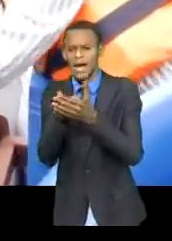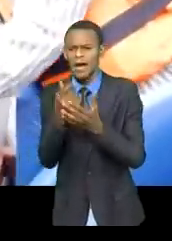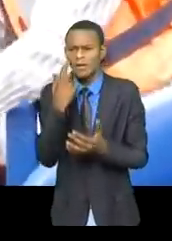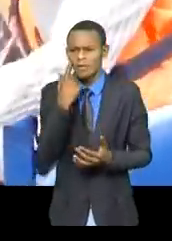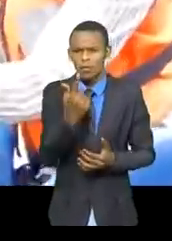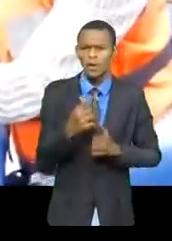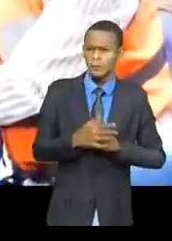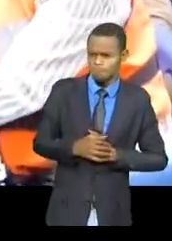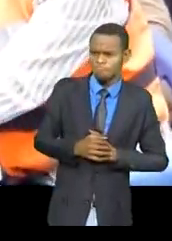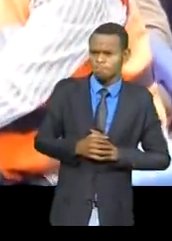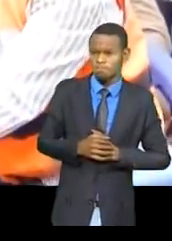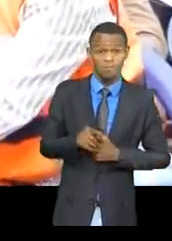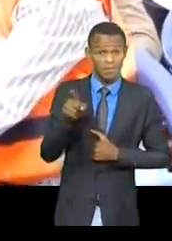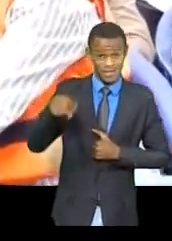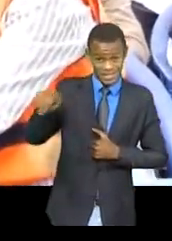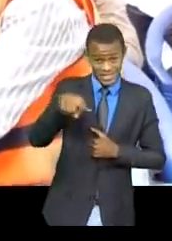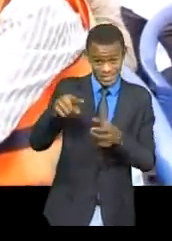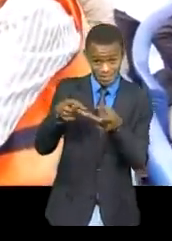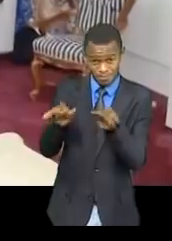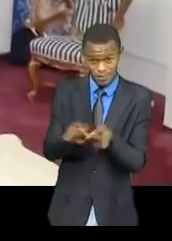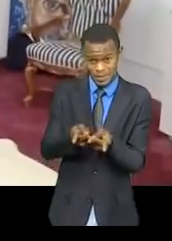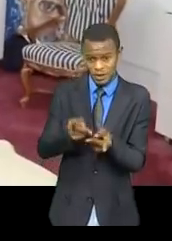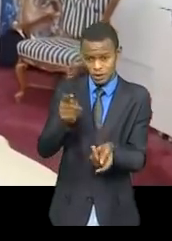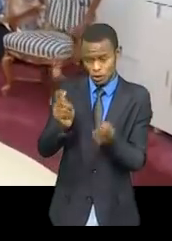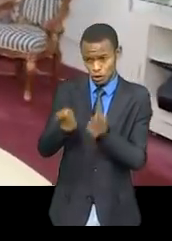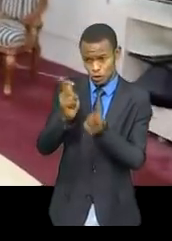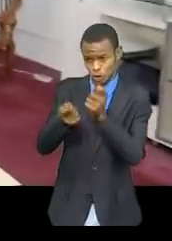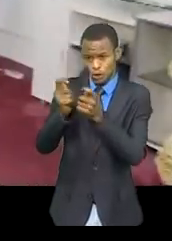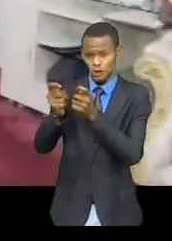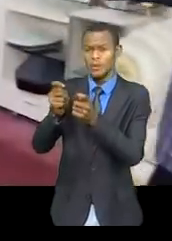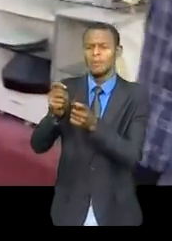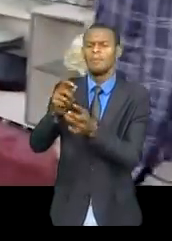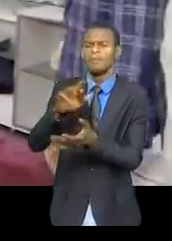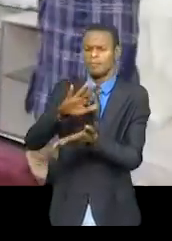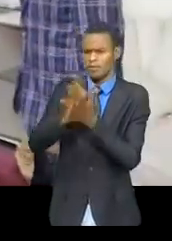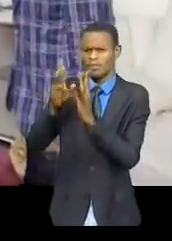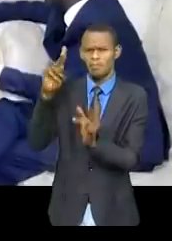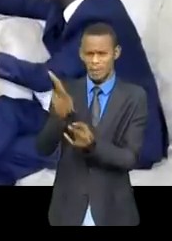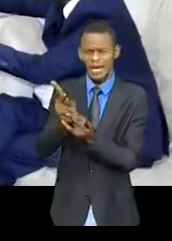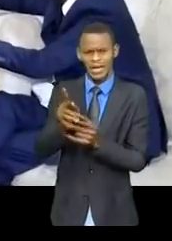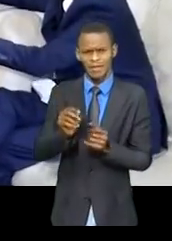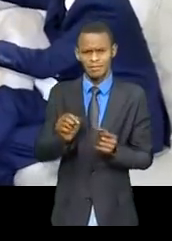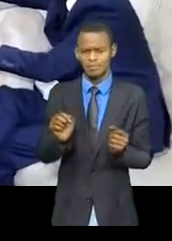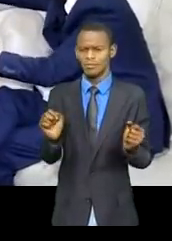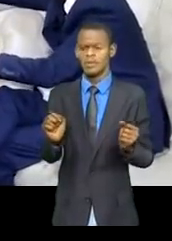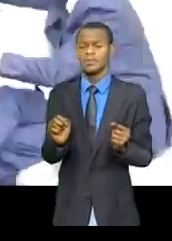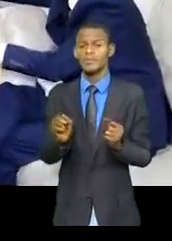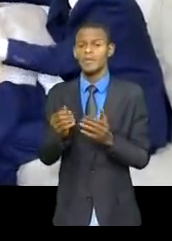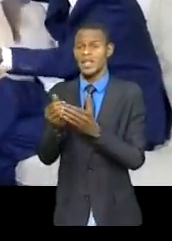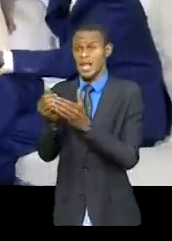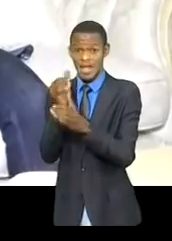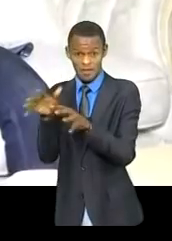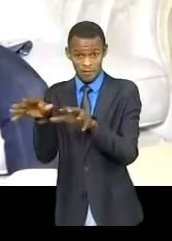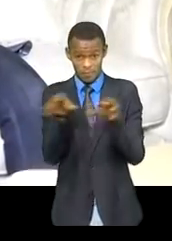sites. Bref, lui donner un autre aspect. Avant son retour dans la ville capitale, le ministre du Tourisme a conféré avec